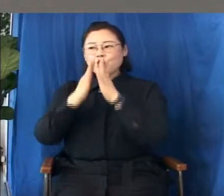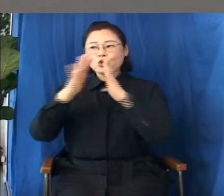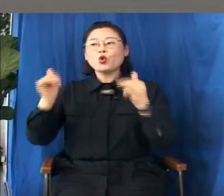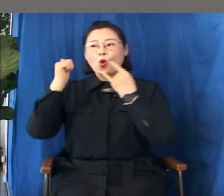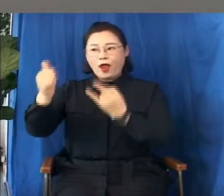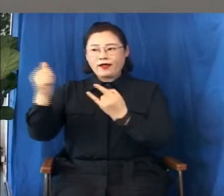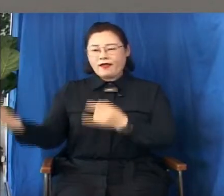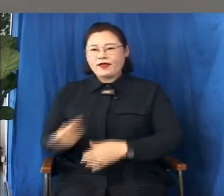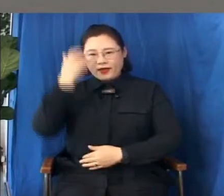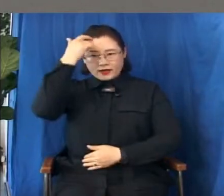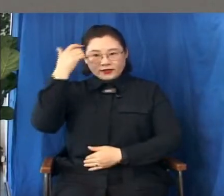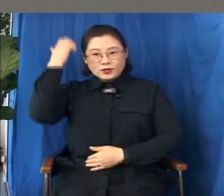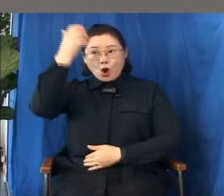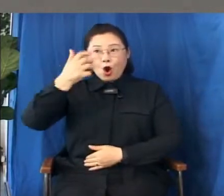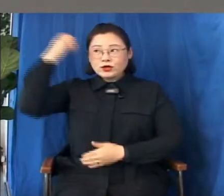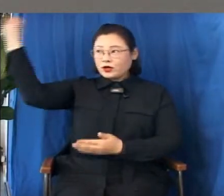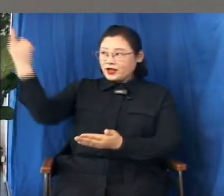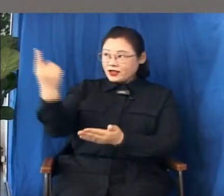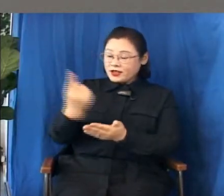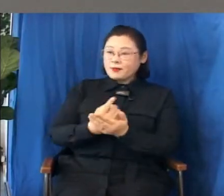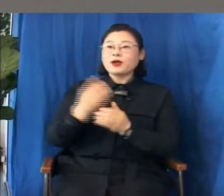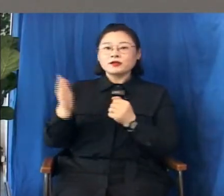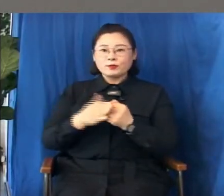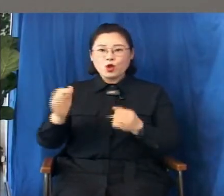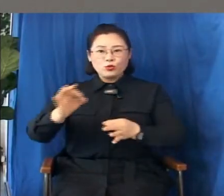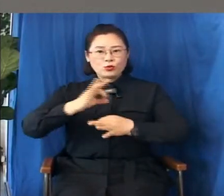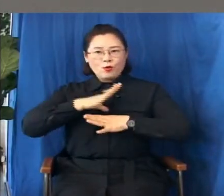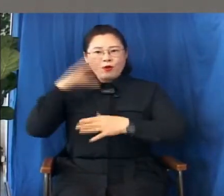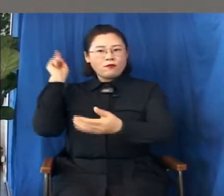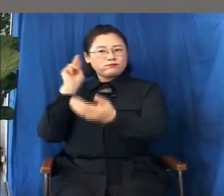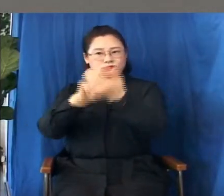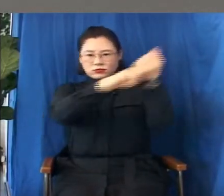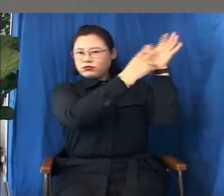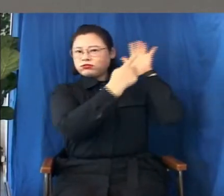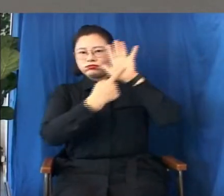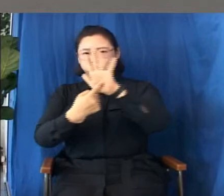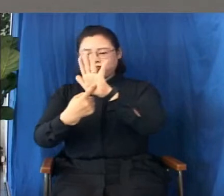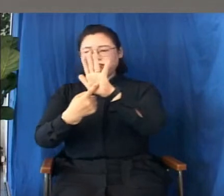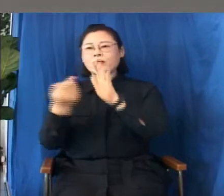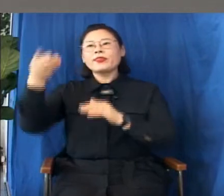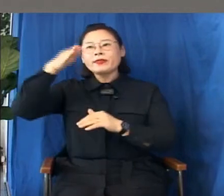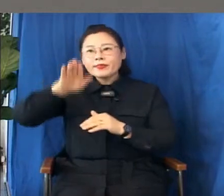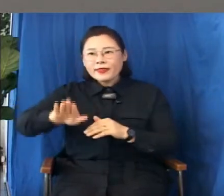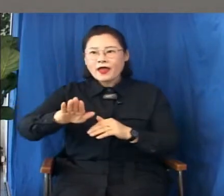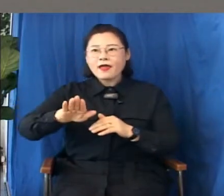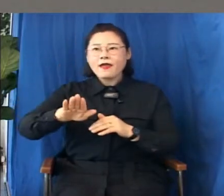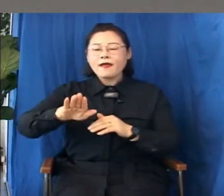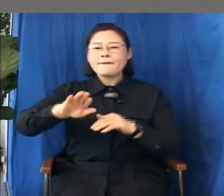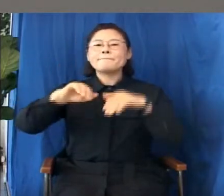성도들에게 성령이 임하니까 그들에게서 놀라운 기적과 이적들이 많이 나타났는데